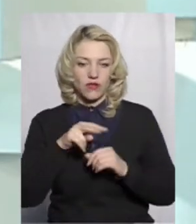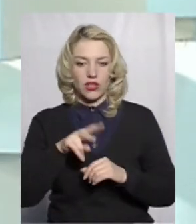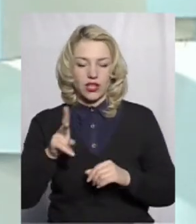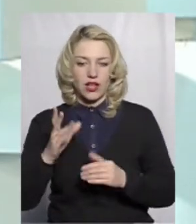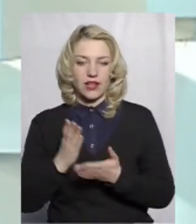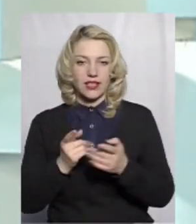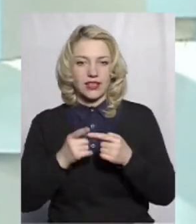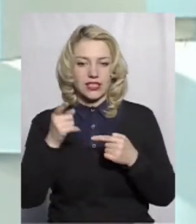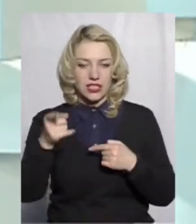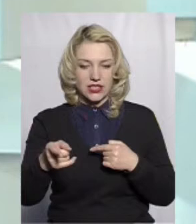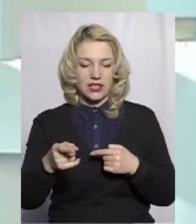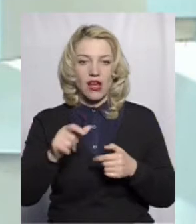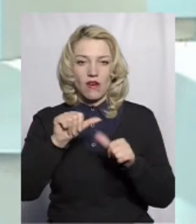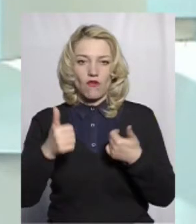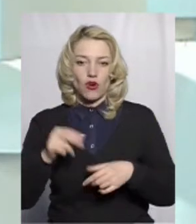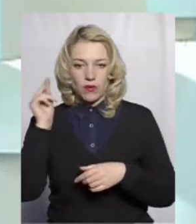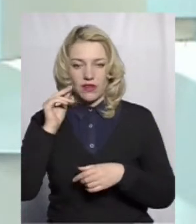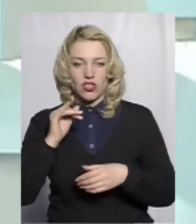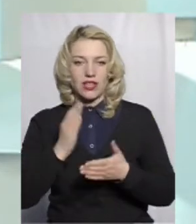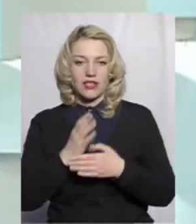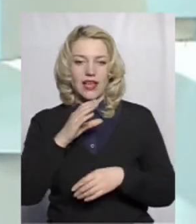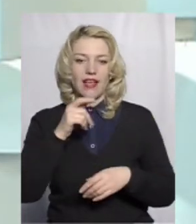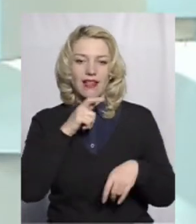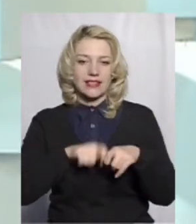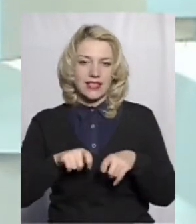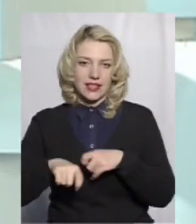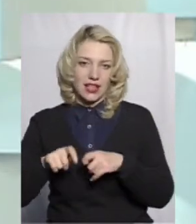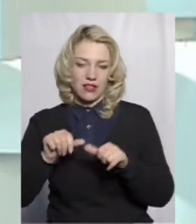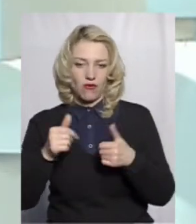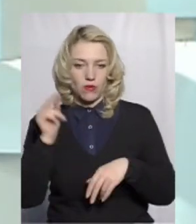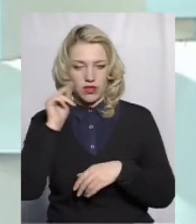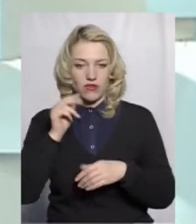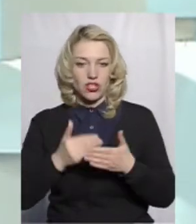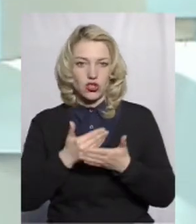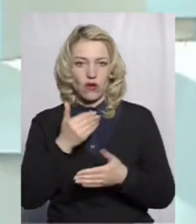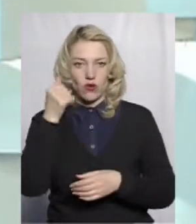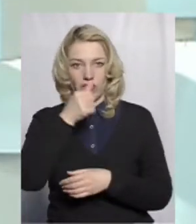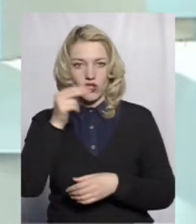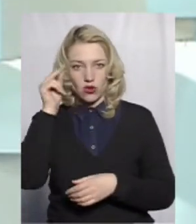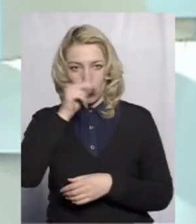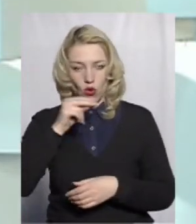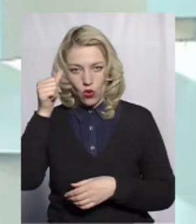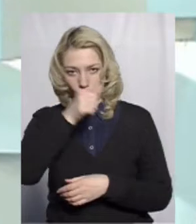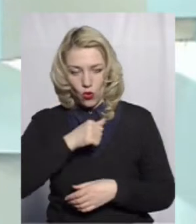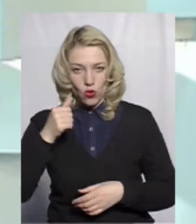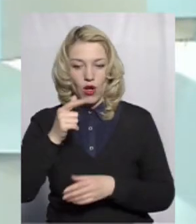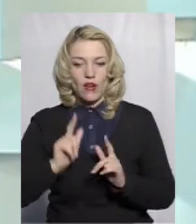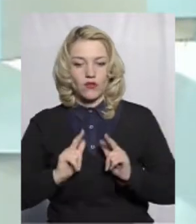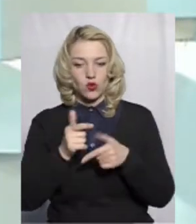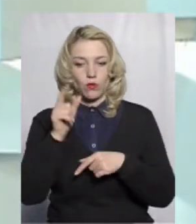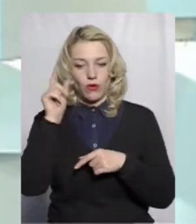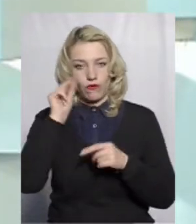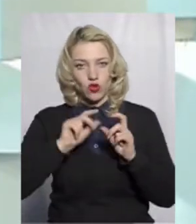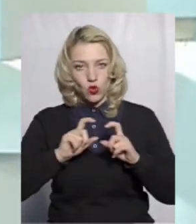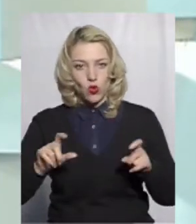є екстернатна форма навчання. І я так думаю, що із нового навчального року якраз саме вступ у школу і разом з